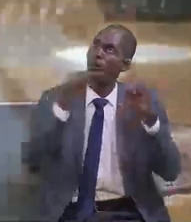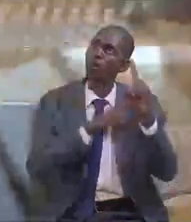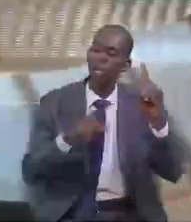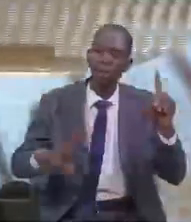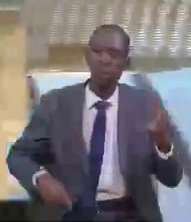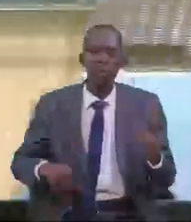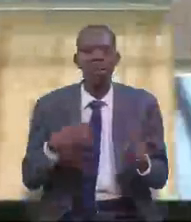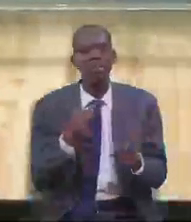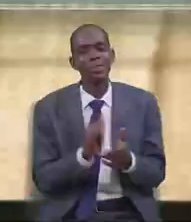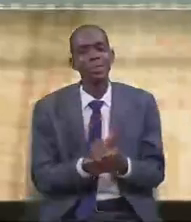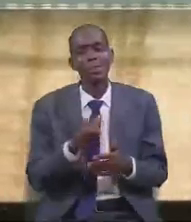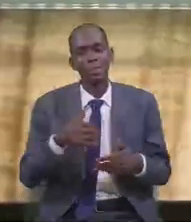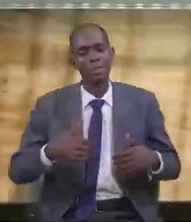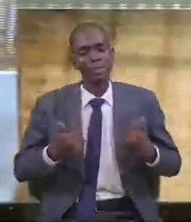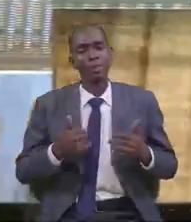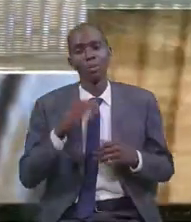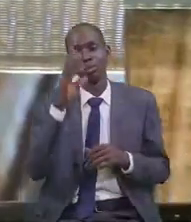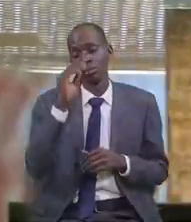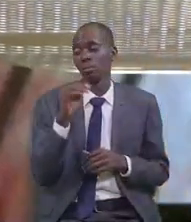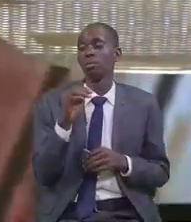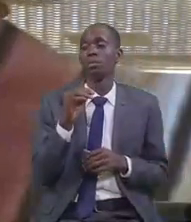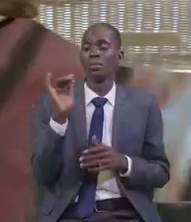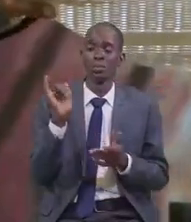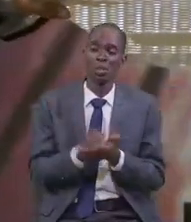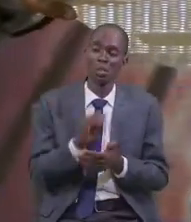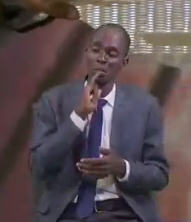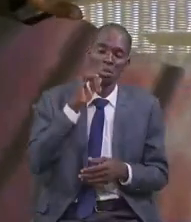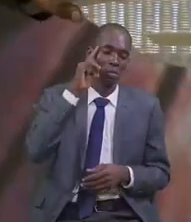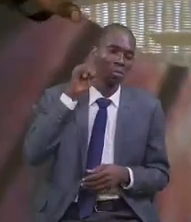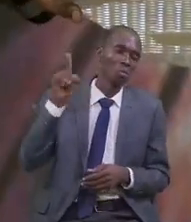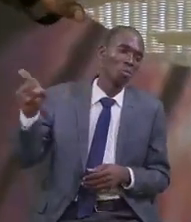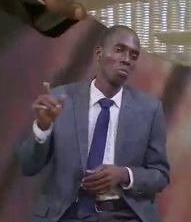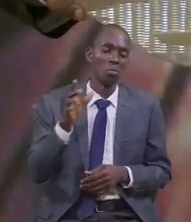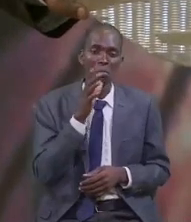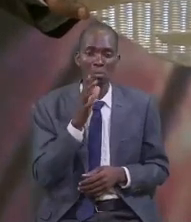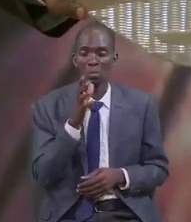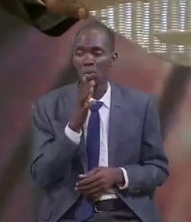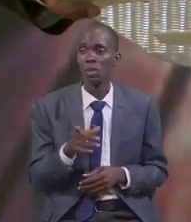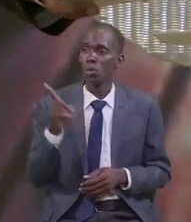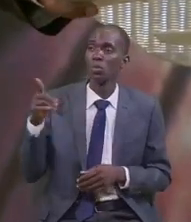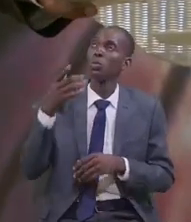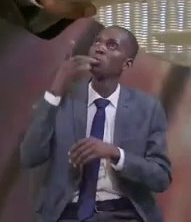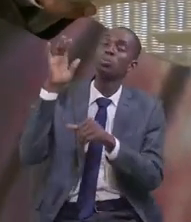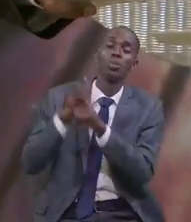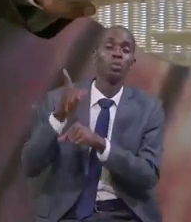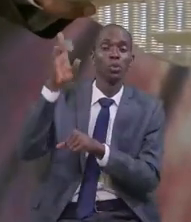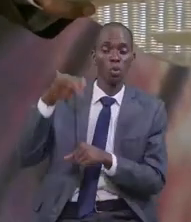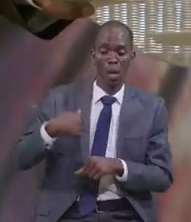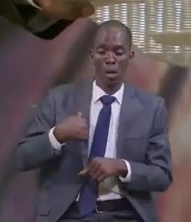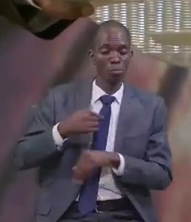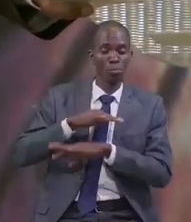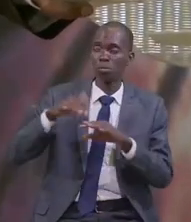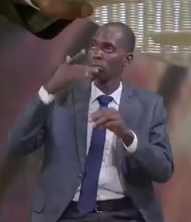que ça, c'est maman. Hein? Ça, c'est sa vie à mener. J'ai ma vie à mener. Donc, elle m'a consacré à